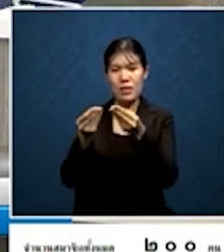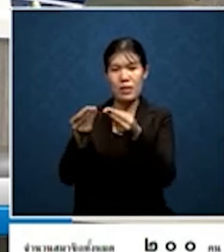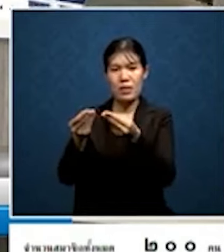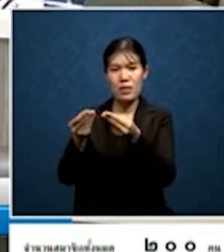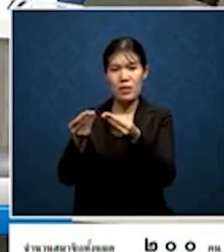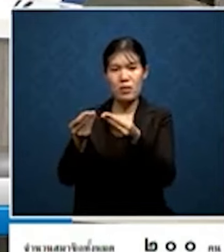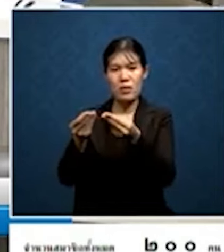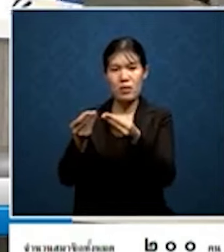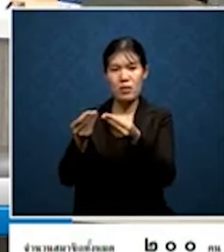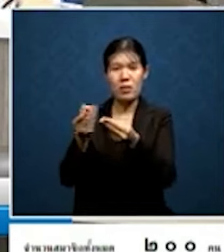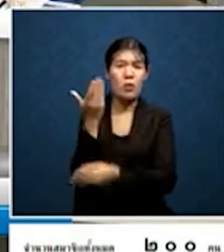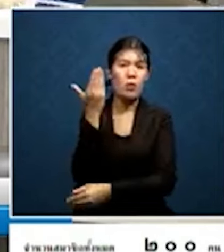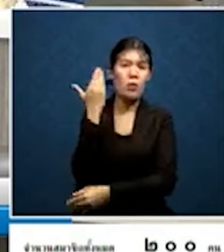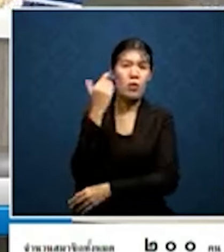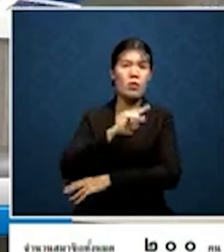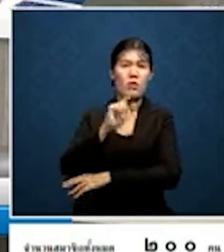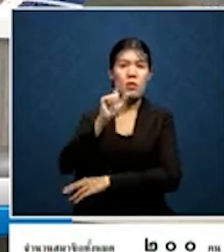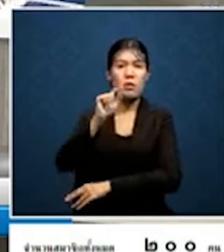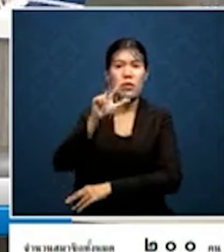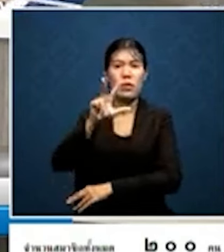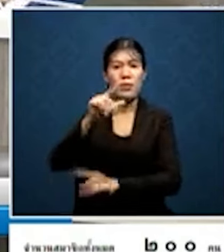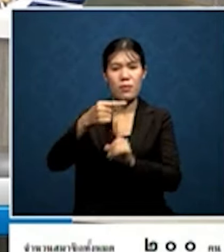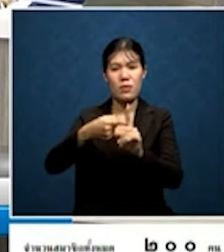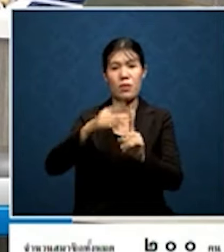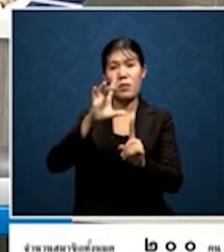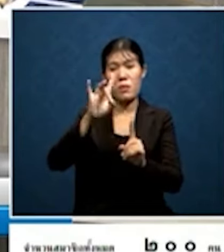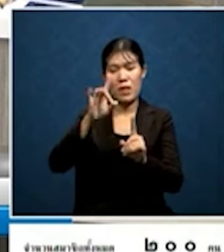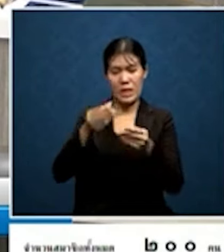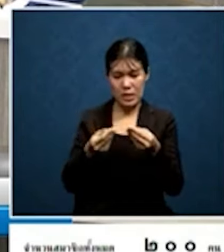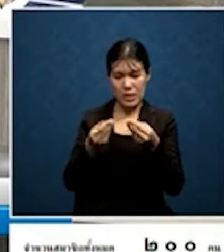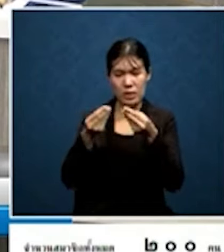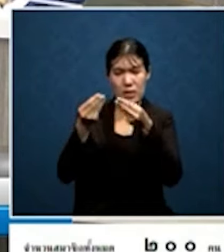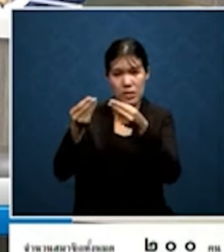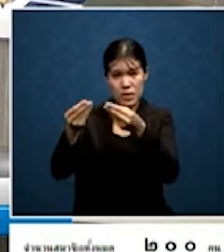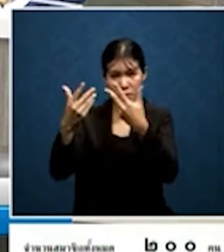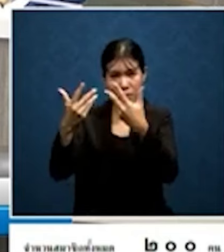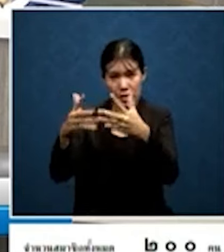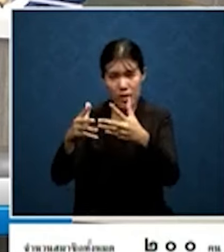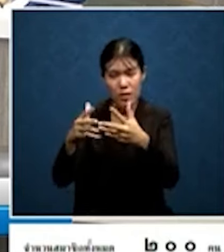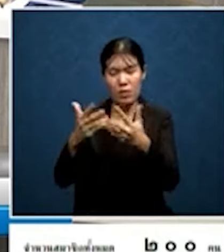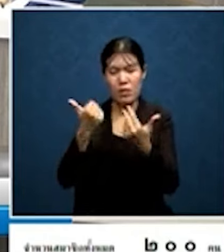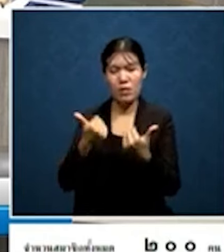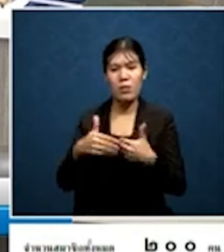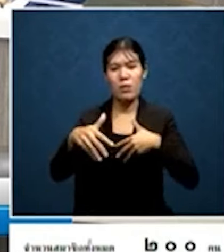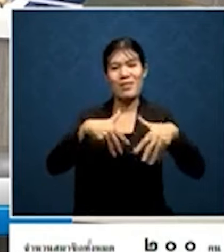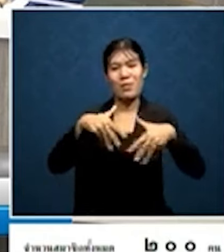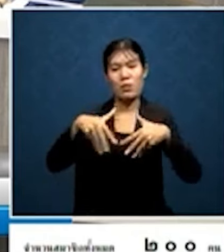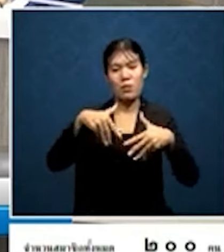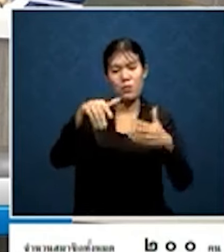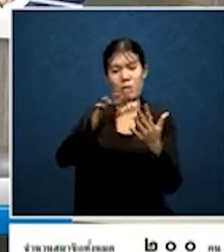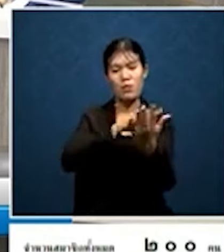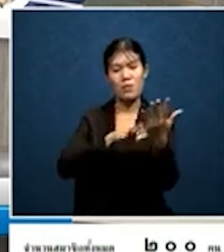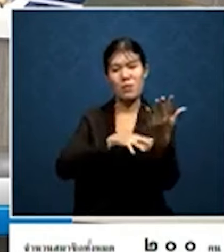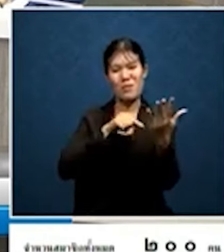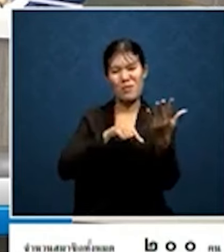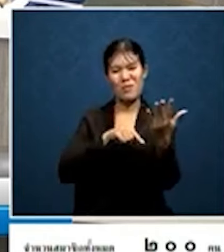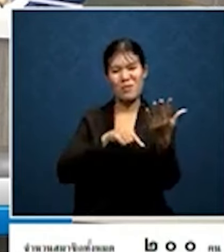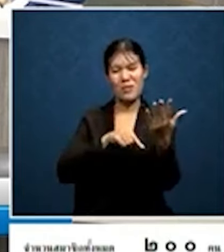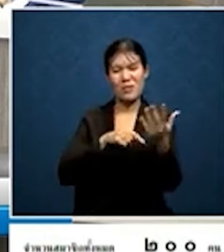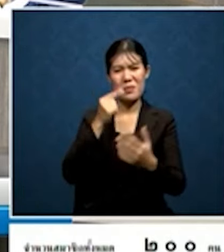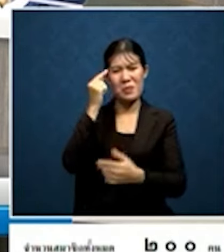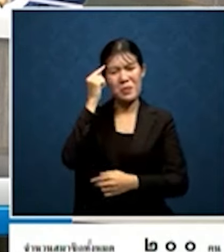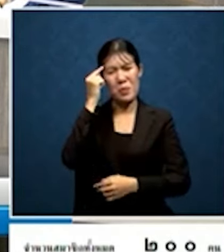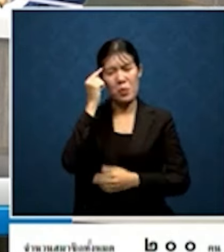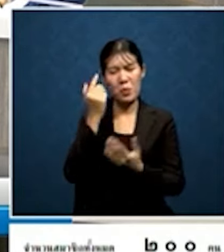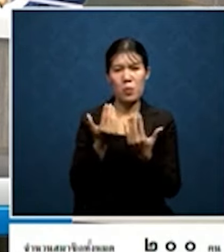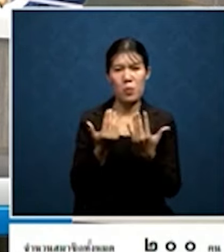ามมิให้ใช้สิทธิ์สมัครรับเลือกเป็นสมาชิกวุฒิสภาหรืออาจจะเป็นผู้ที่มีลักษณะต้องห้ามมิ